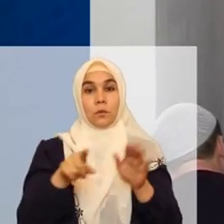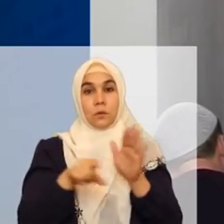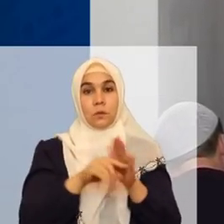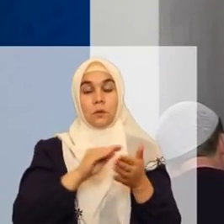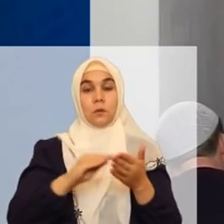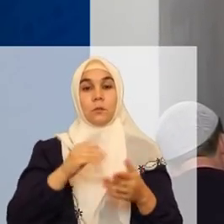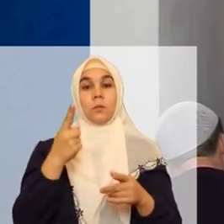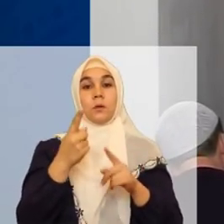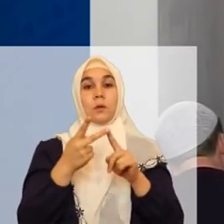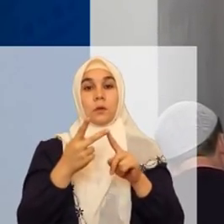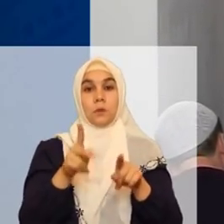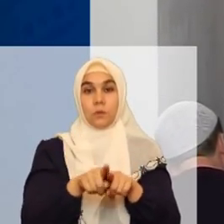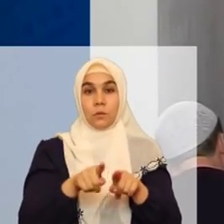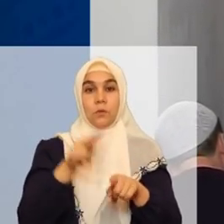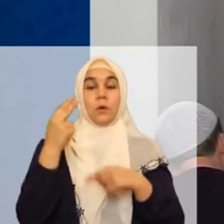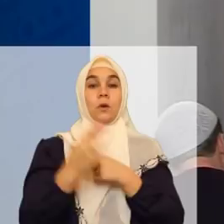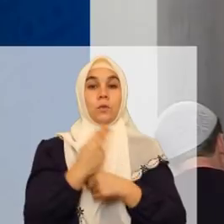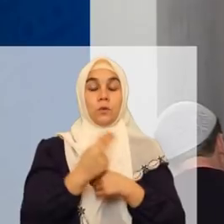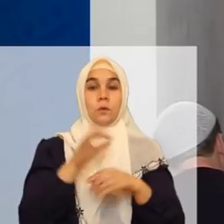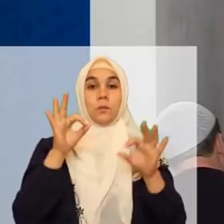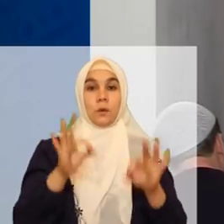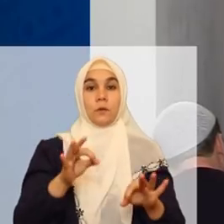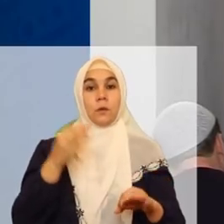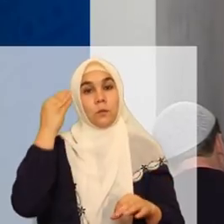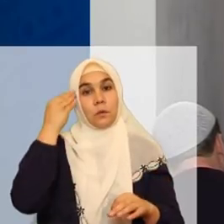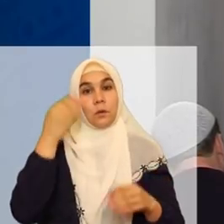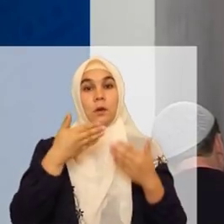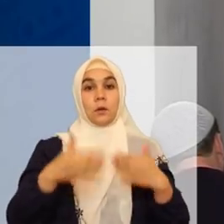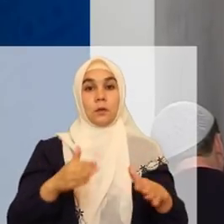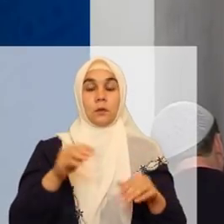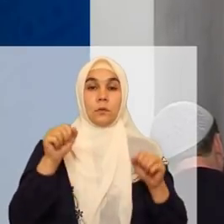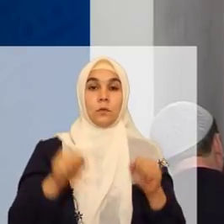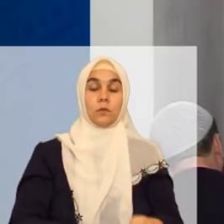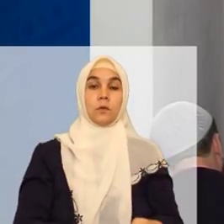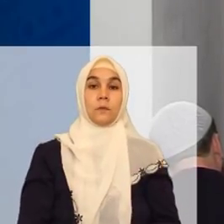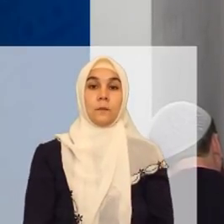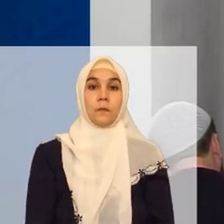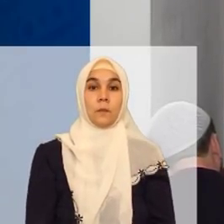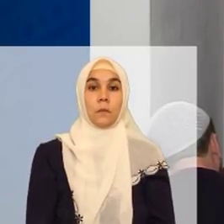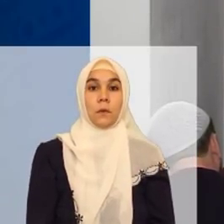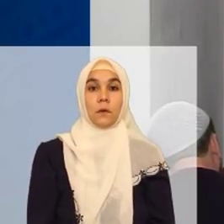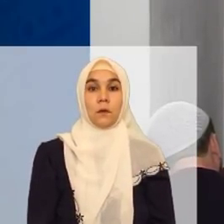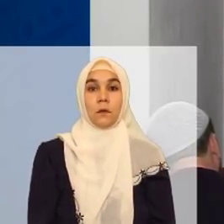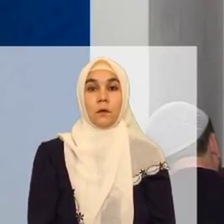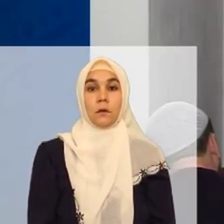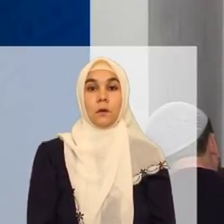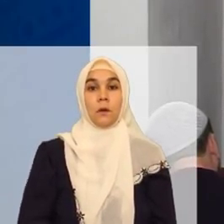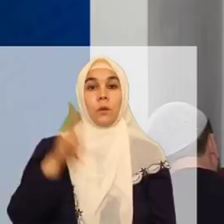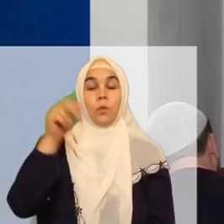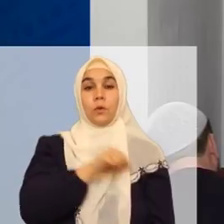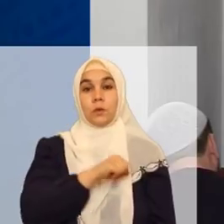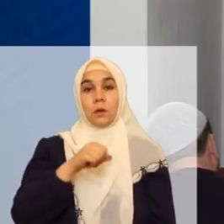hadislaridan bitta ikkitasini o'rganilsa, masala ayon bo'ladi, qoladi. Alloh